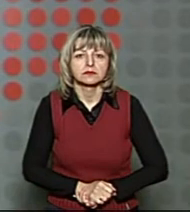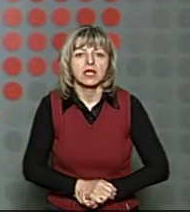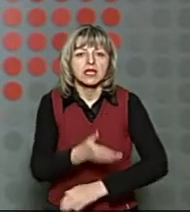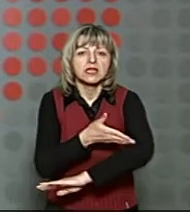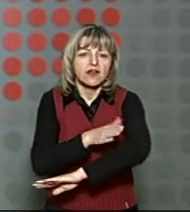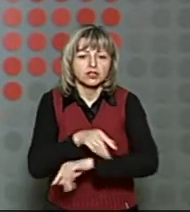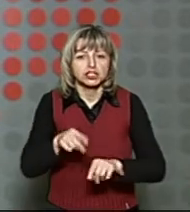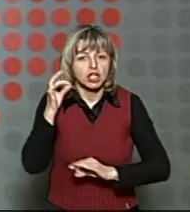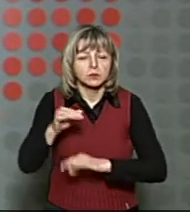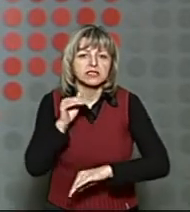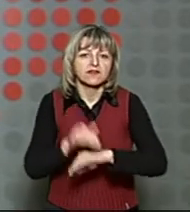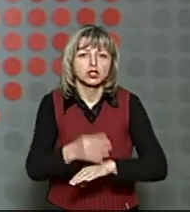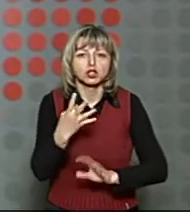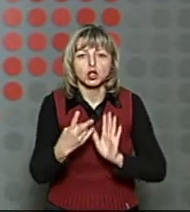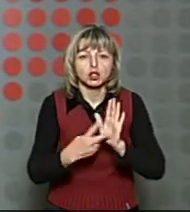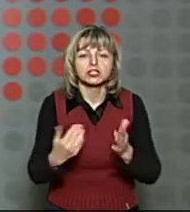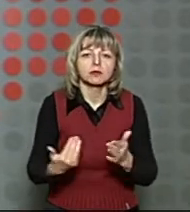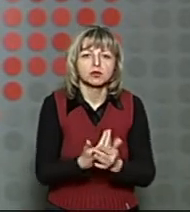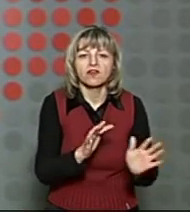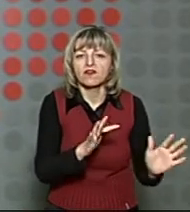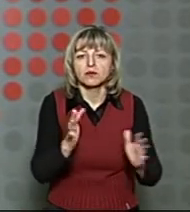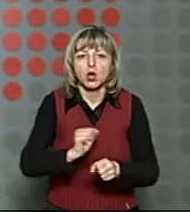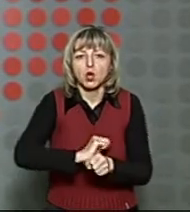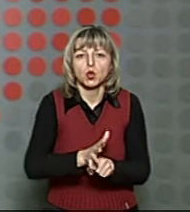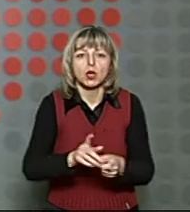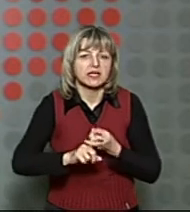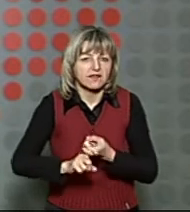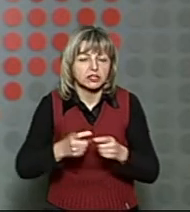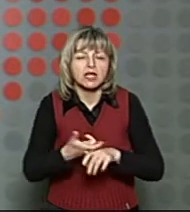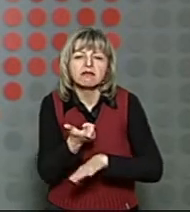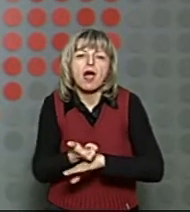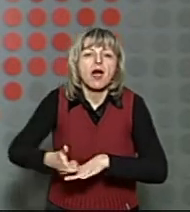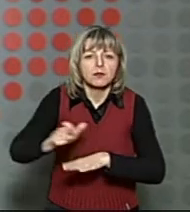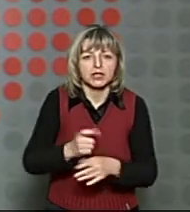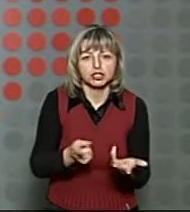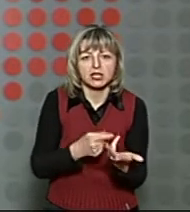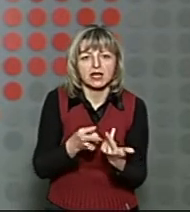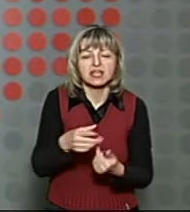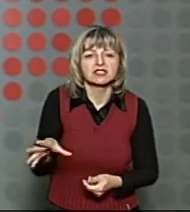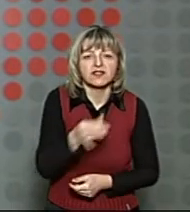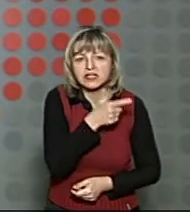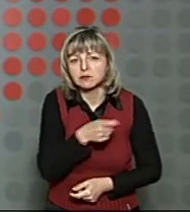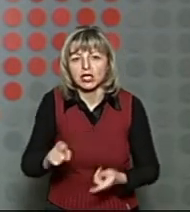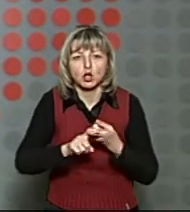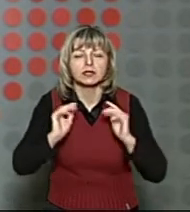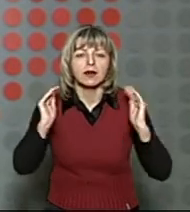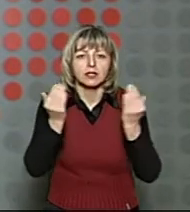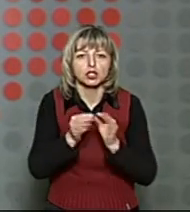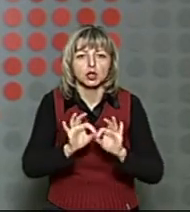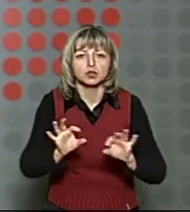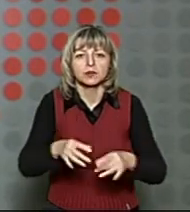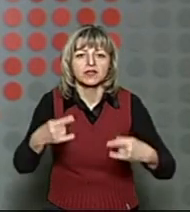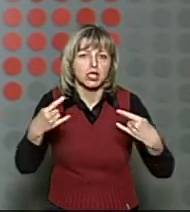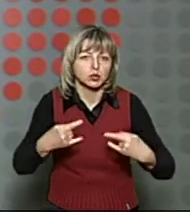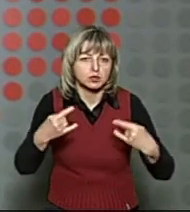На Волині цієї доби зафіксували 47 нових випадків коронавірусу. Це найбільша кількість за весь період карантину, розповіла